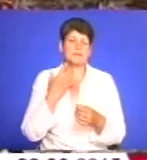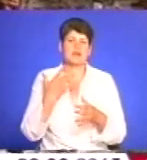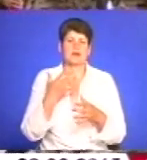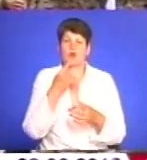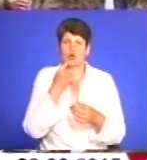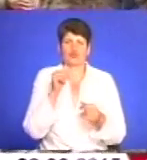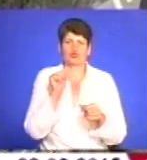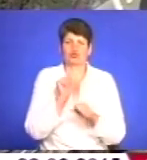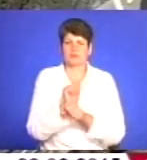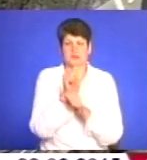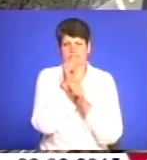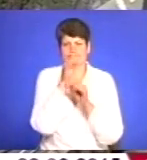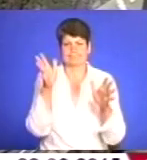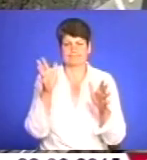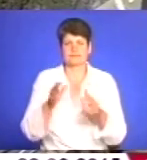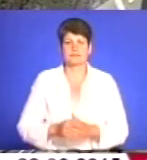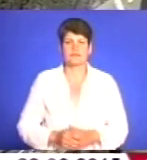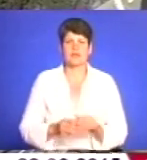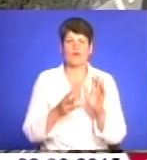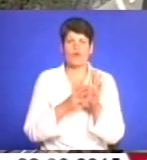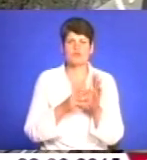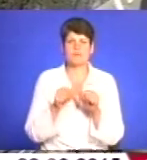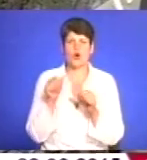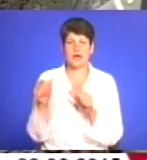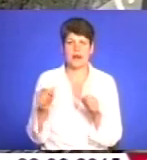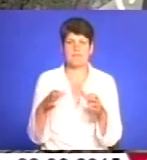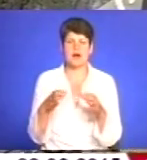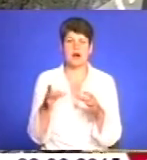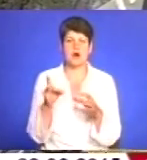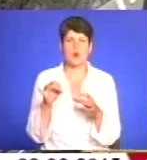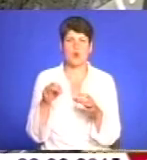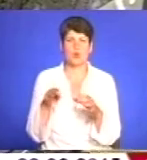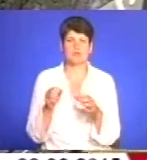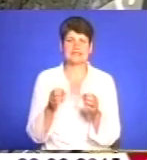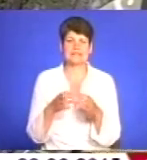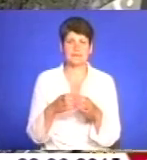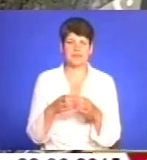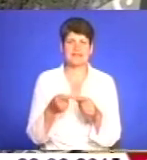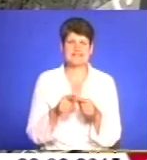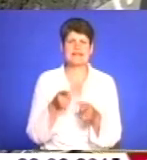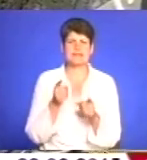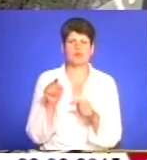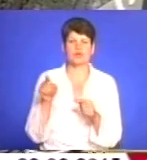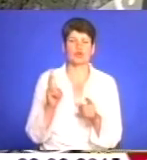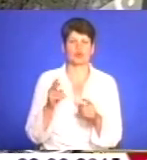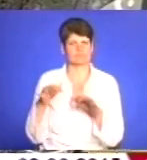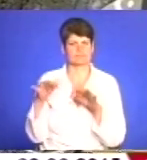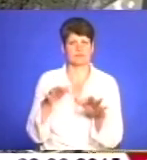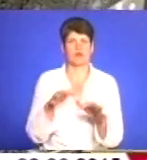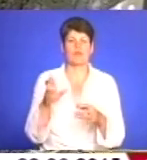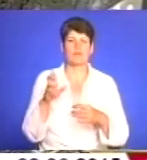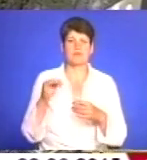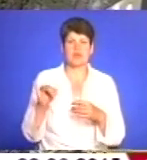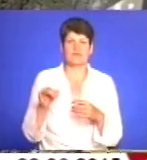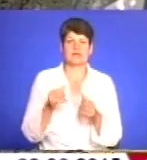не вдалося. 8-ма окрема рота, вона є окрема рота. Чому? Тому що там дійсно бійці, які рвуться в бій, які захищають терени